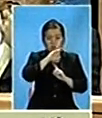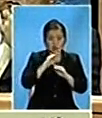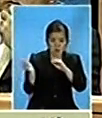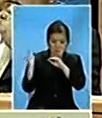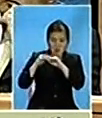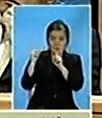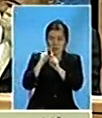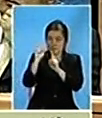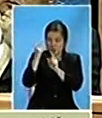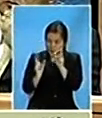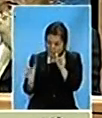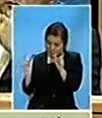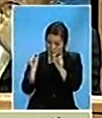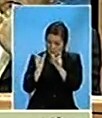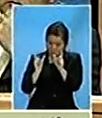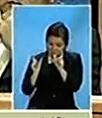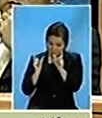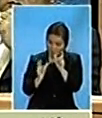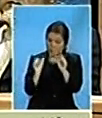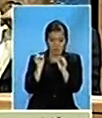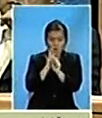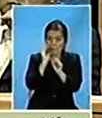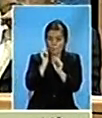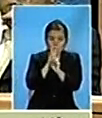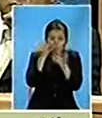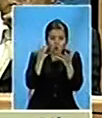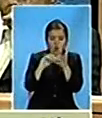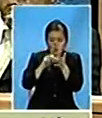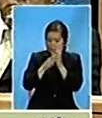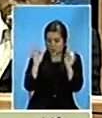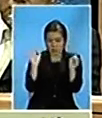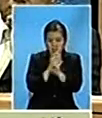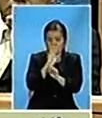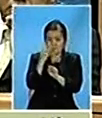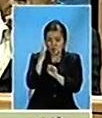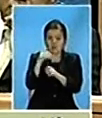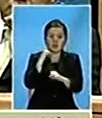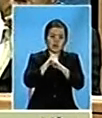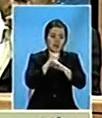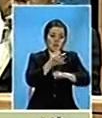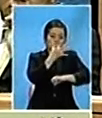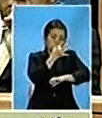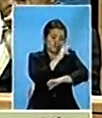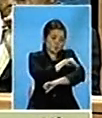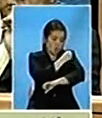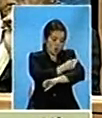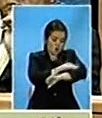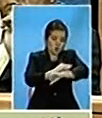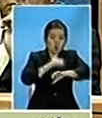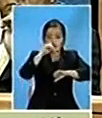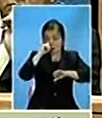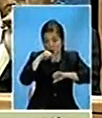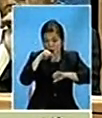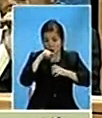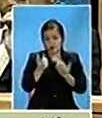ไปท่านใส่แล้วไม่ครบถ้วนไม่ครอบคลุมในส่วนที่จะเป็นการประกอบวิชาชีพการแพทย์แผนไทยในข้างล่าง